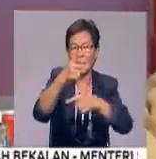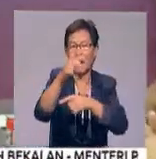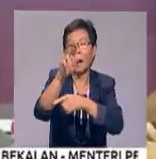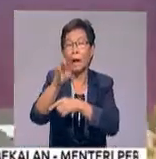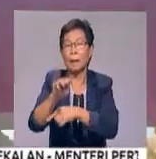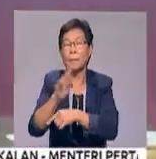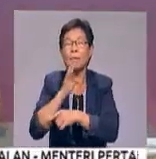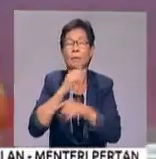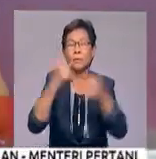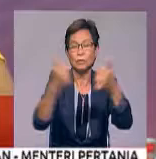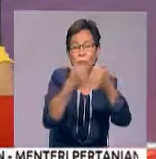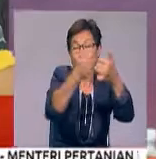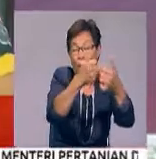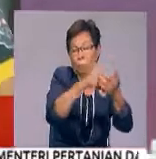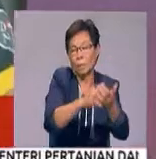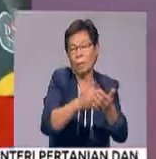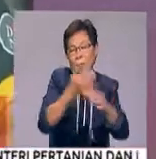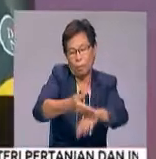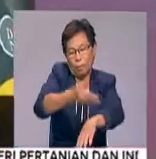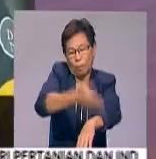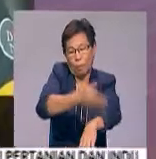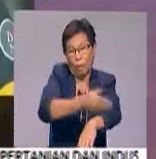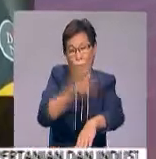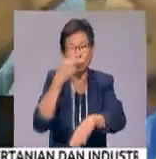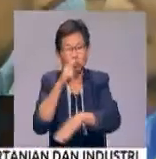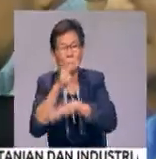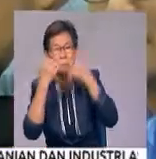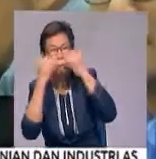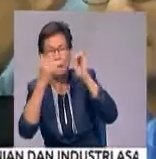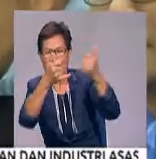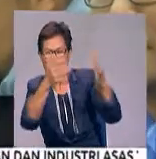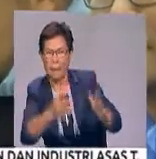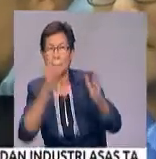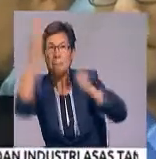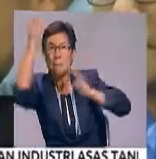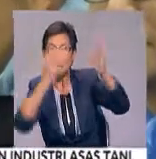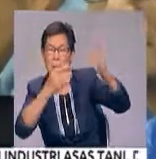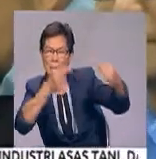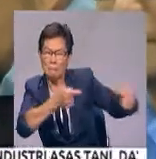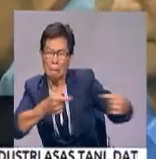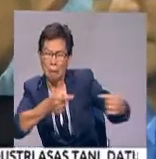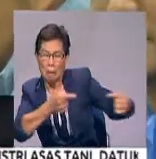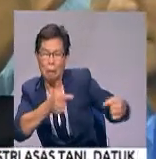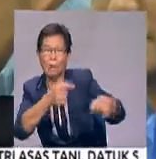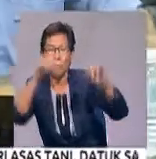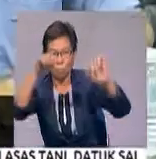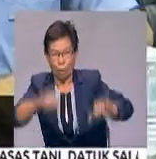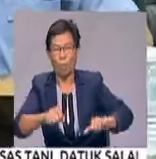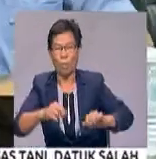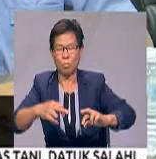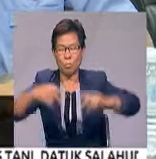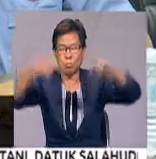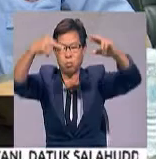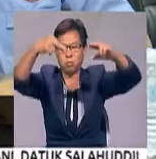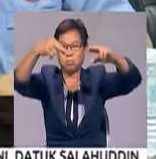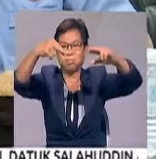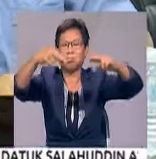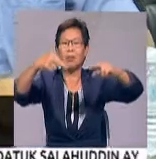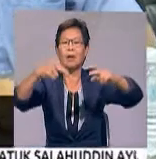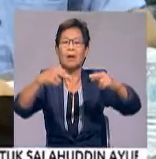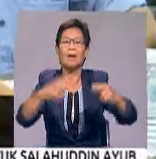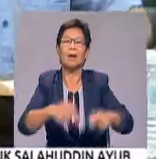J berkata kejohanan kali ini juga ditambah baik bertujuan melihat kemampuan pemain-pemain tempatan bersaing sekaligus mampu meningkatkan corak permainan